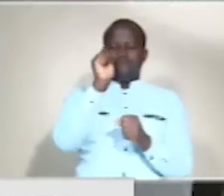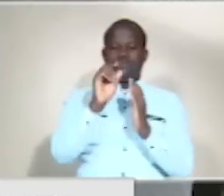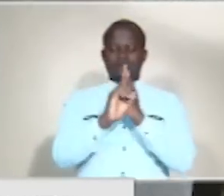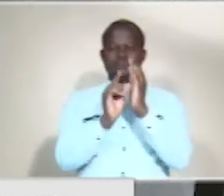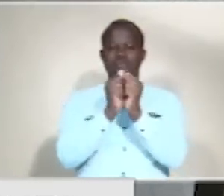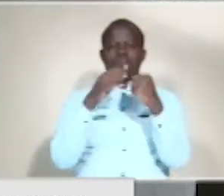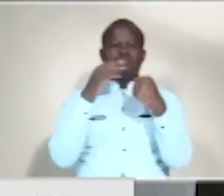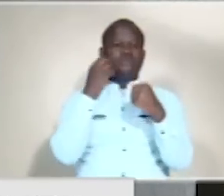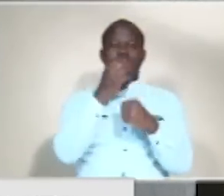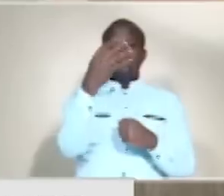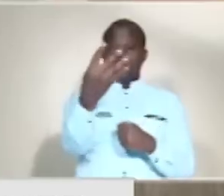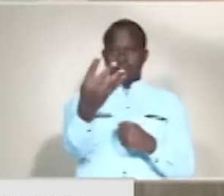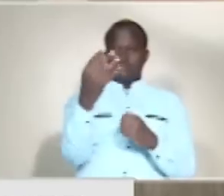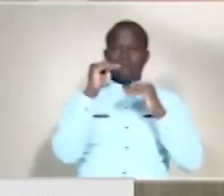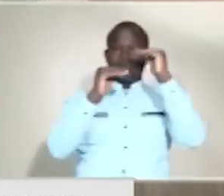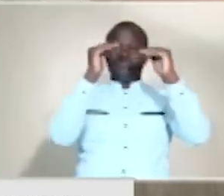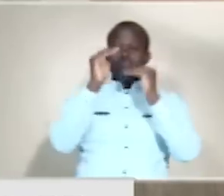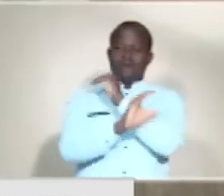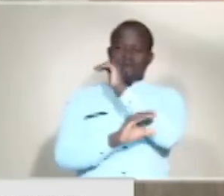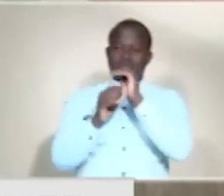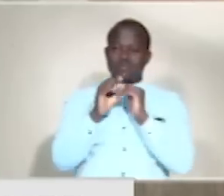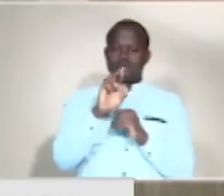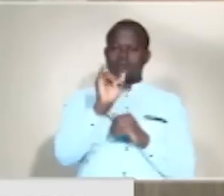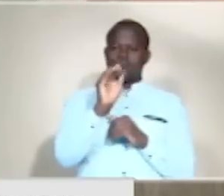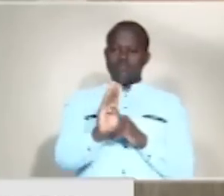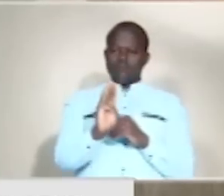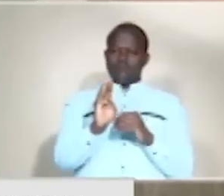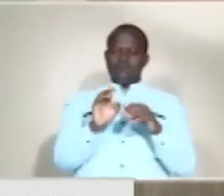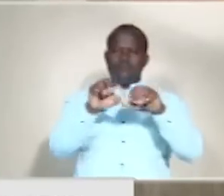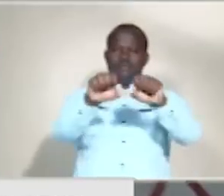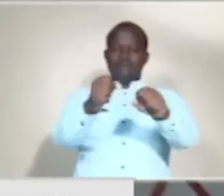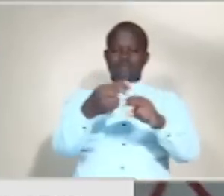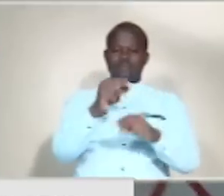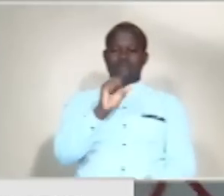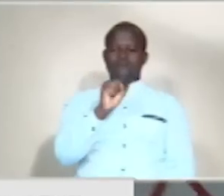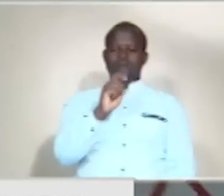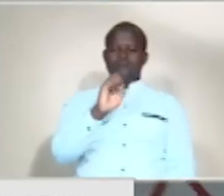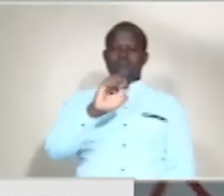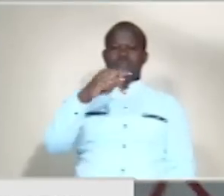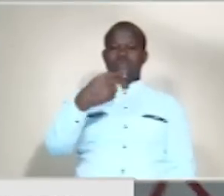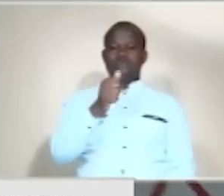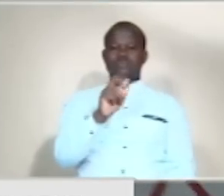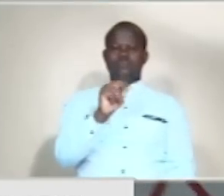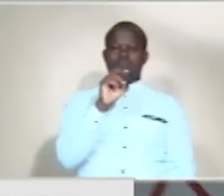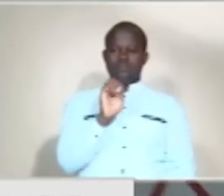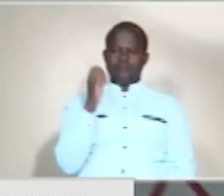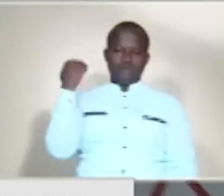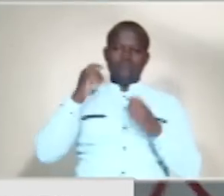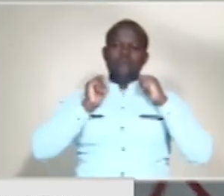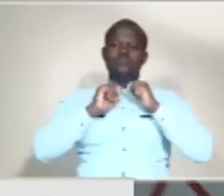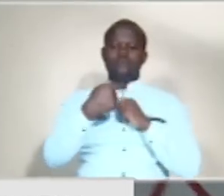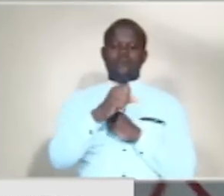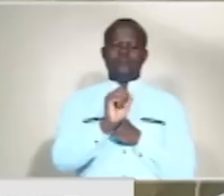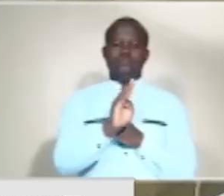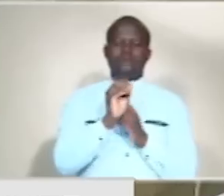19 mata nibwo urwego rw'igihugu rw'ubugenzacyaha ribu rwataye muri Mbi Stéphane Rwamurangwa wahoze ari meya wa Gasabo